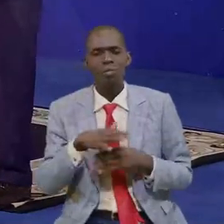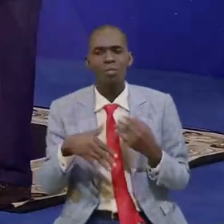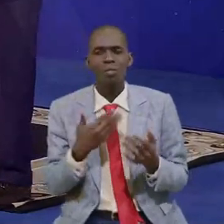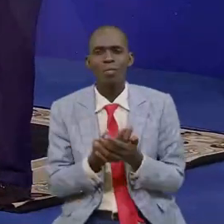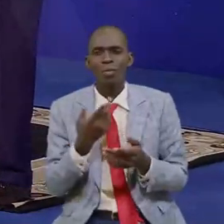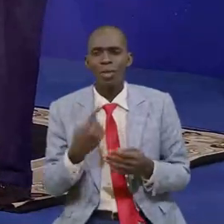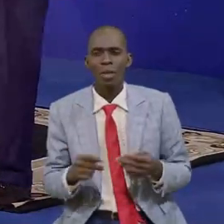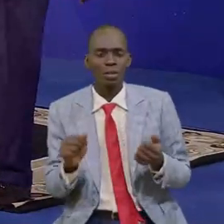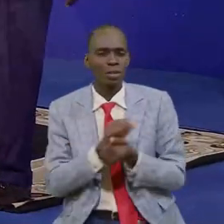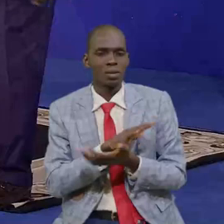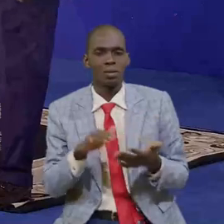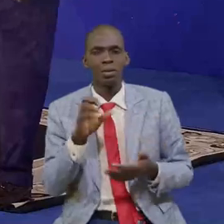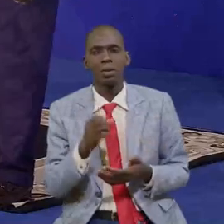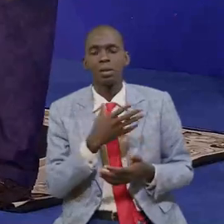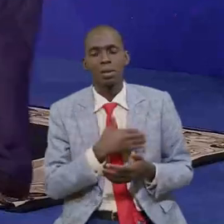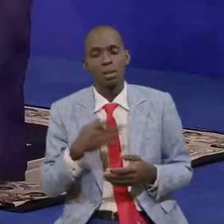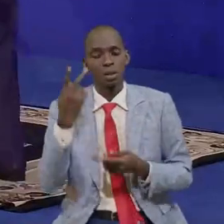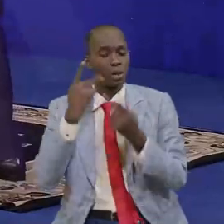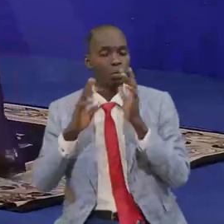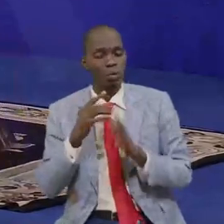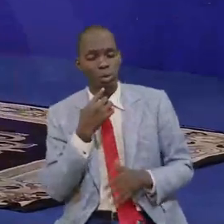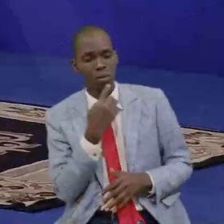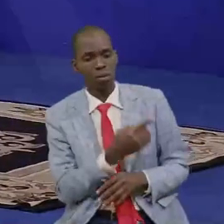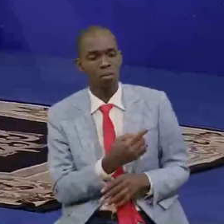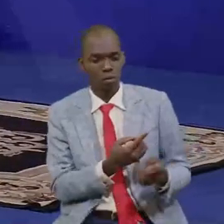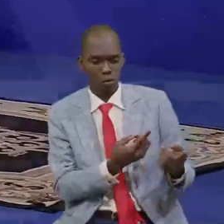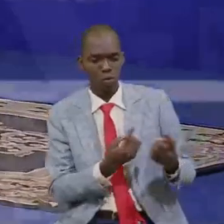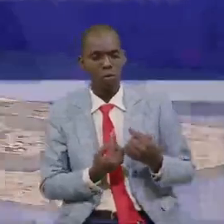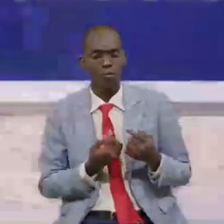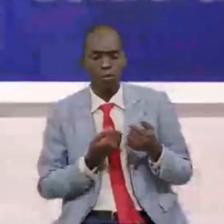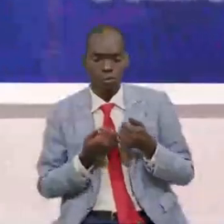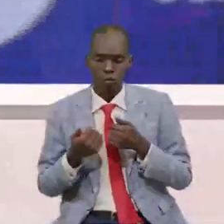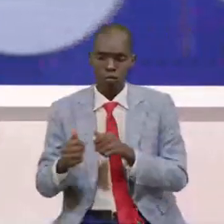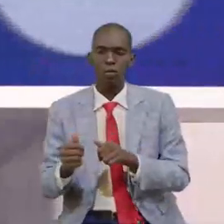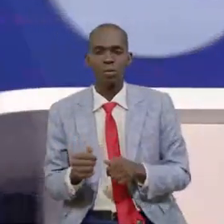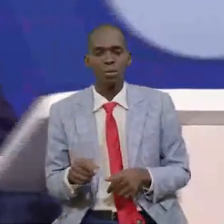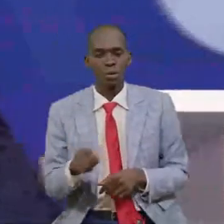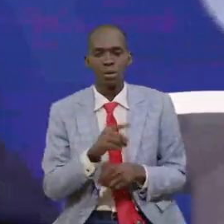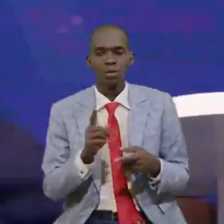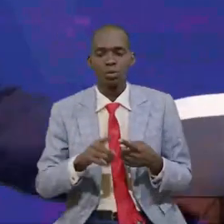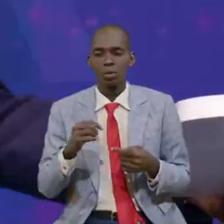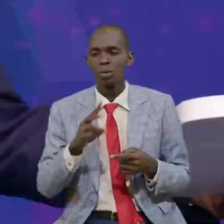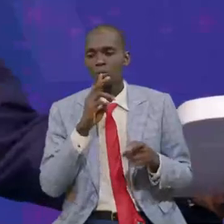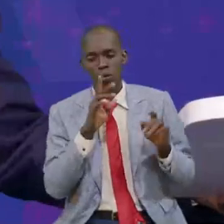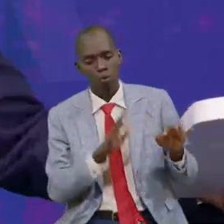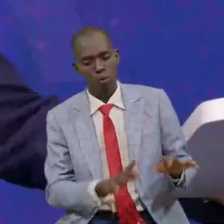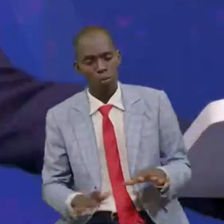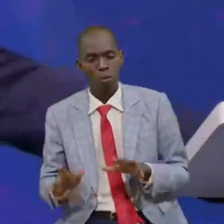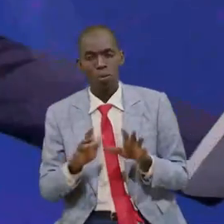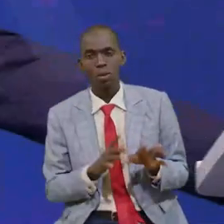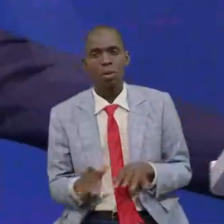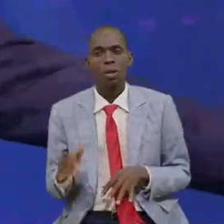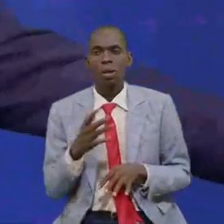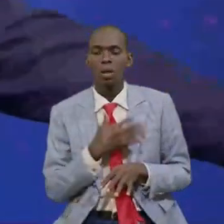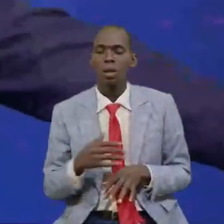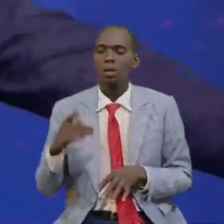et toutes les distractions qui viennent. Et il dit, il va les suivre au bord de la rivière. Et